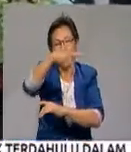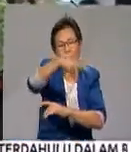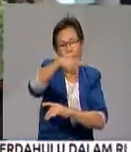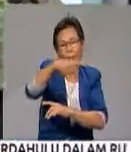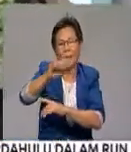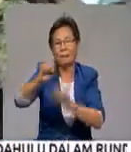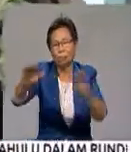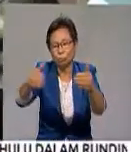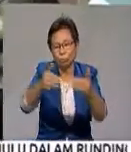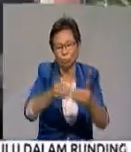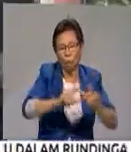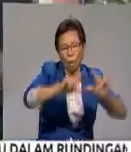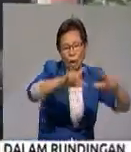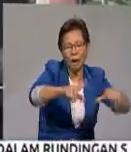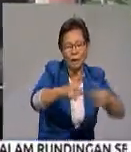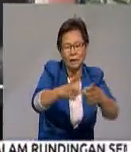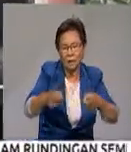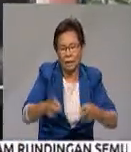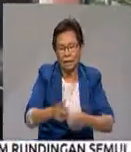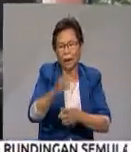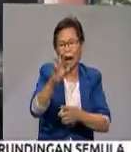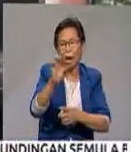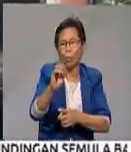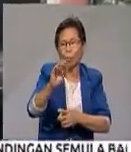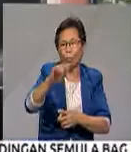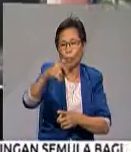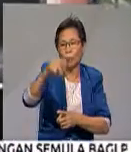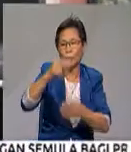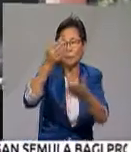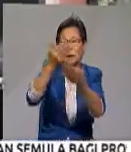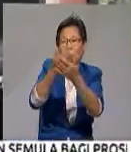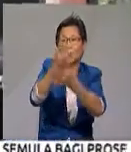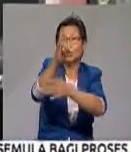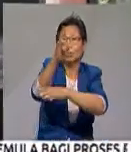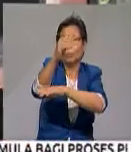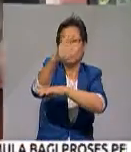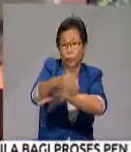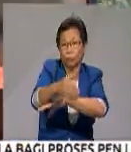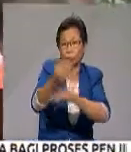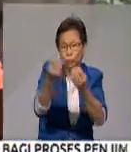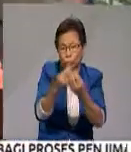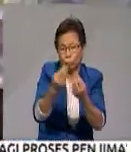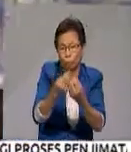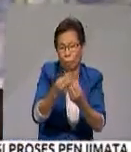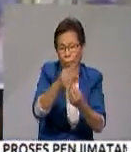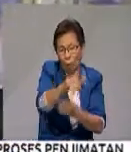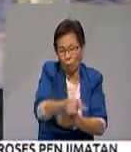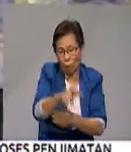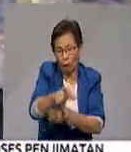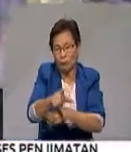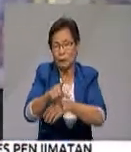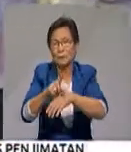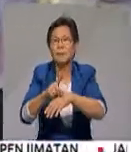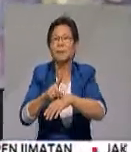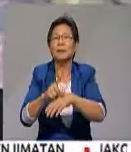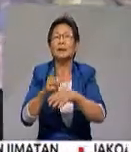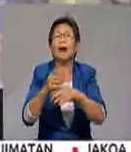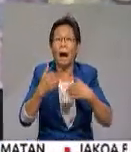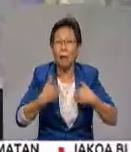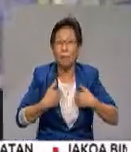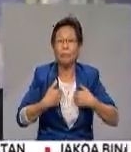yang ditutup terletak di daerah Rompin. Setakat 7 malam tadi, jumlah penduduk terjejas di negeri itu